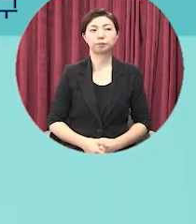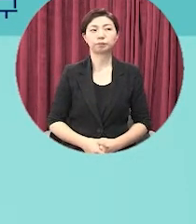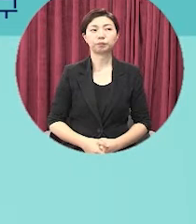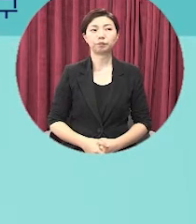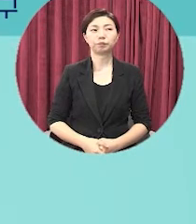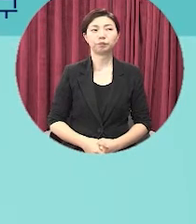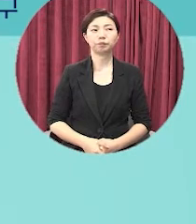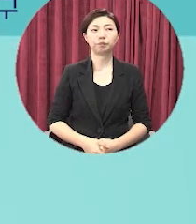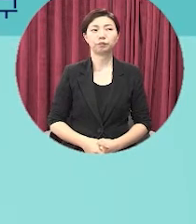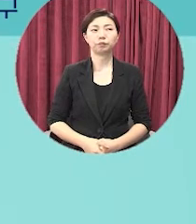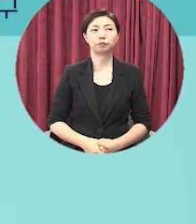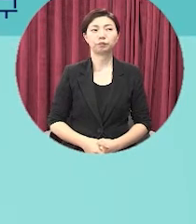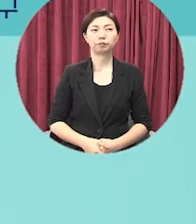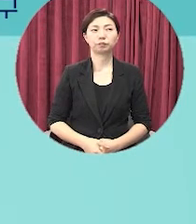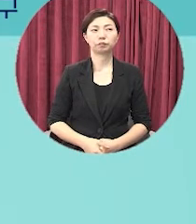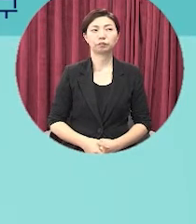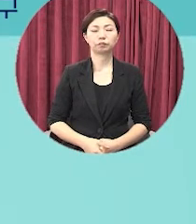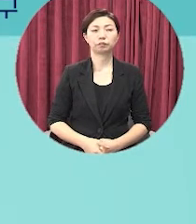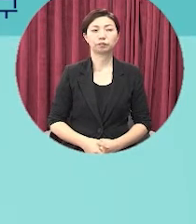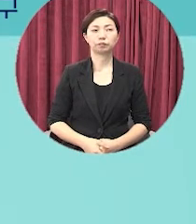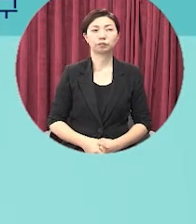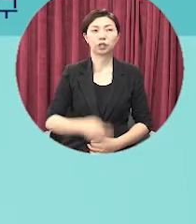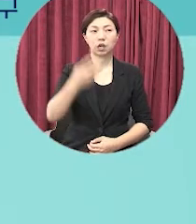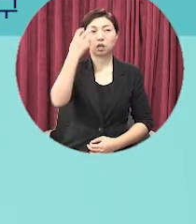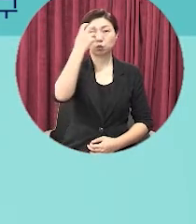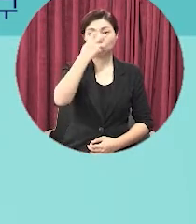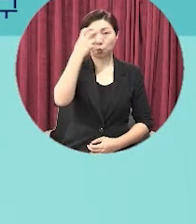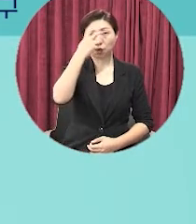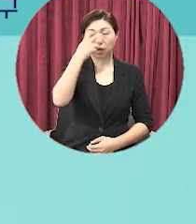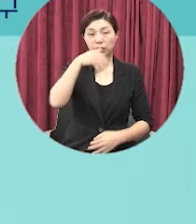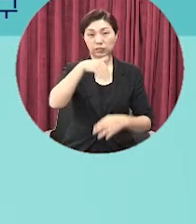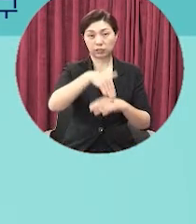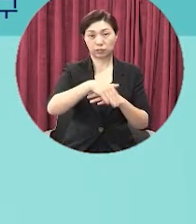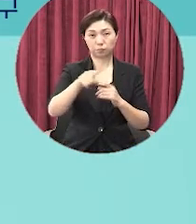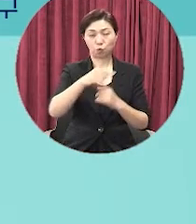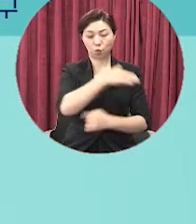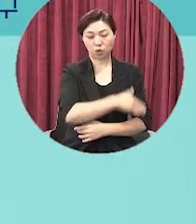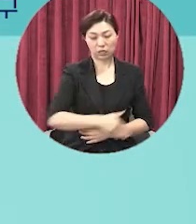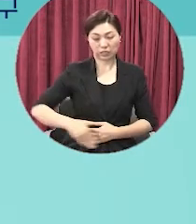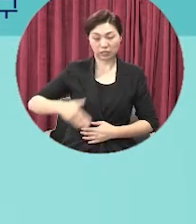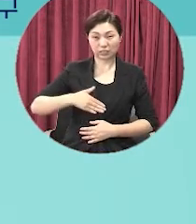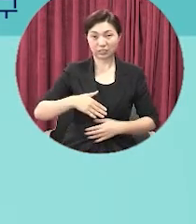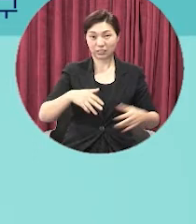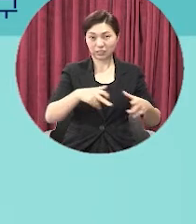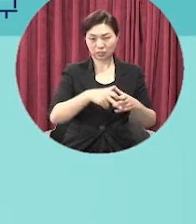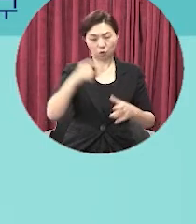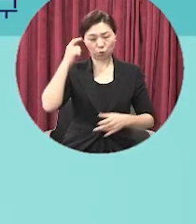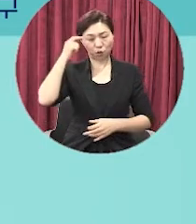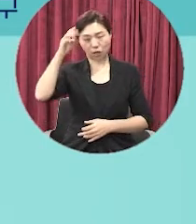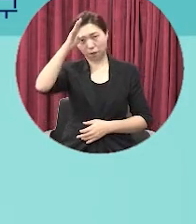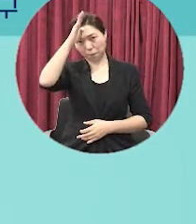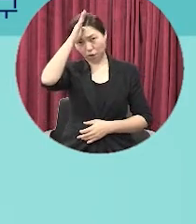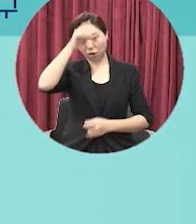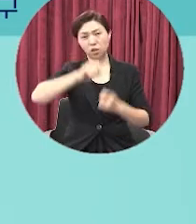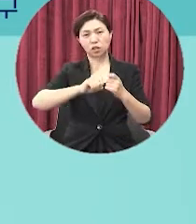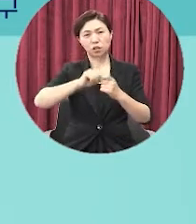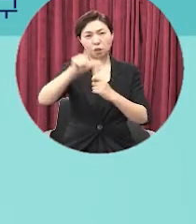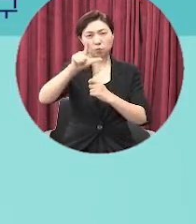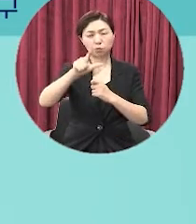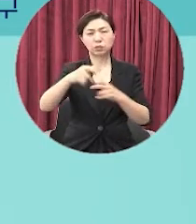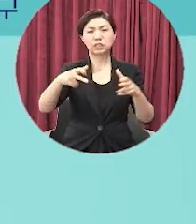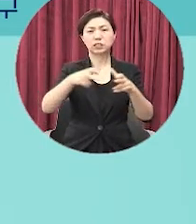어 다음으로는 조 사망률에 대해서 살펴봤습니다 조사 방 율은 지체 및 대변 배짱이 1 모두 장애 등급이 높을수록